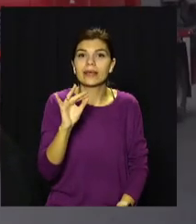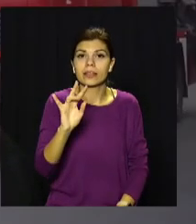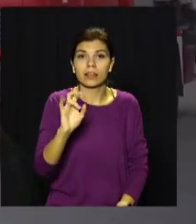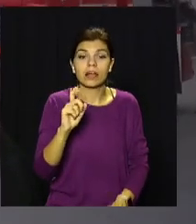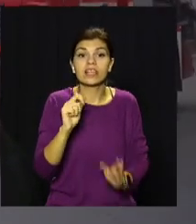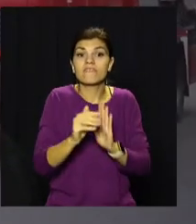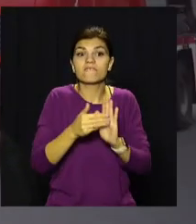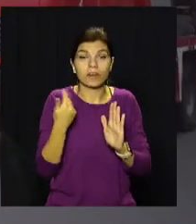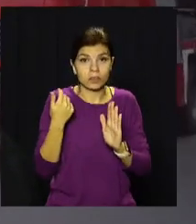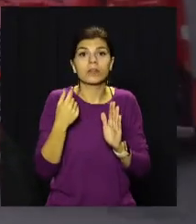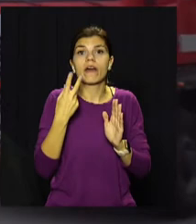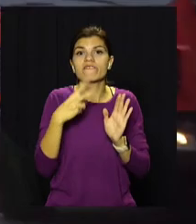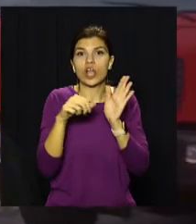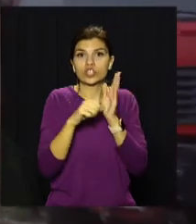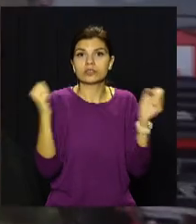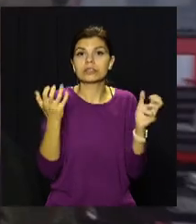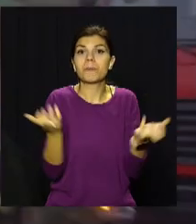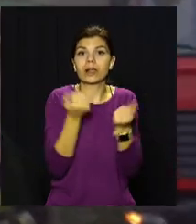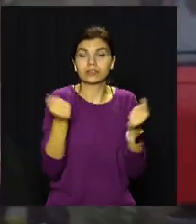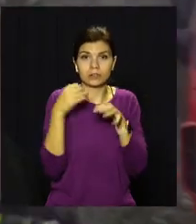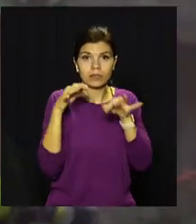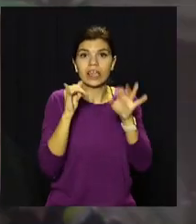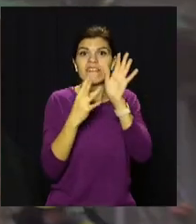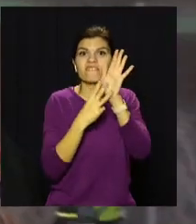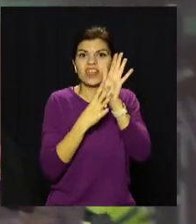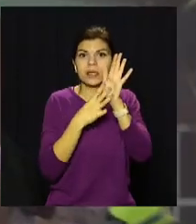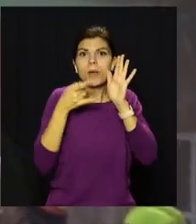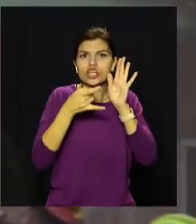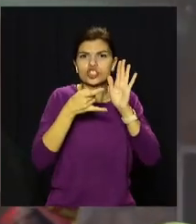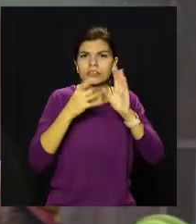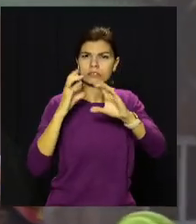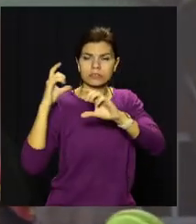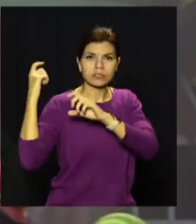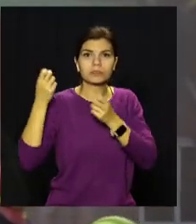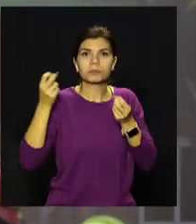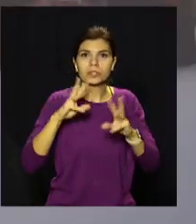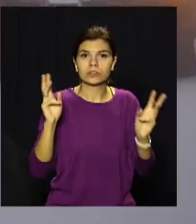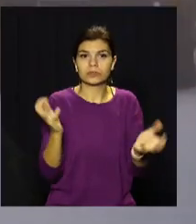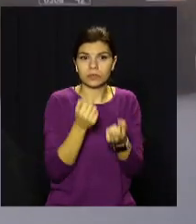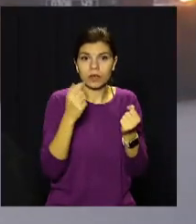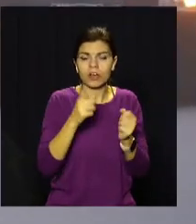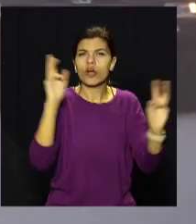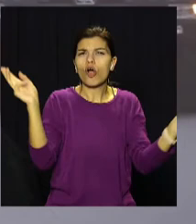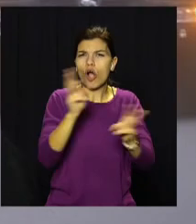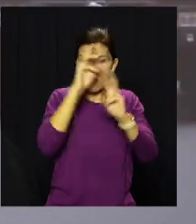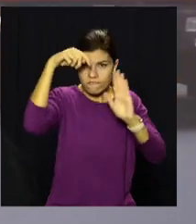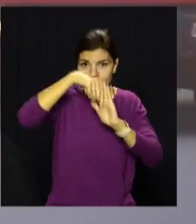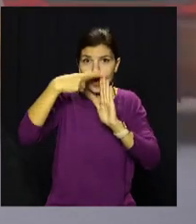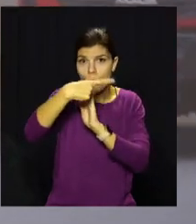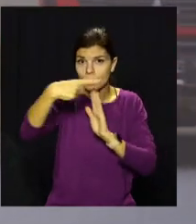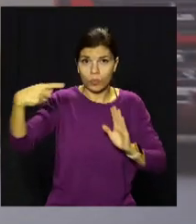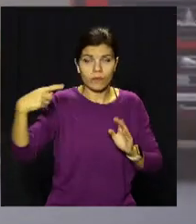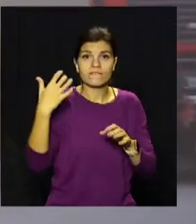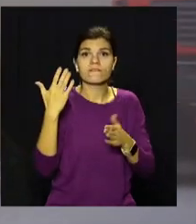За викликом виїхали 26 рятувальників та 8 одиниць пожежно-рятувальної техніки. Займання виникло всередині